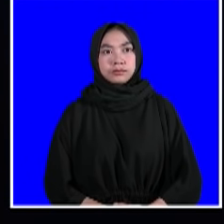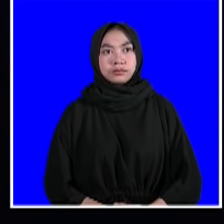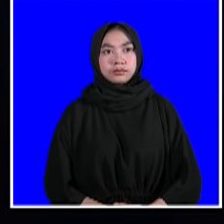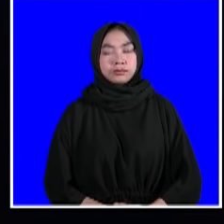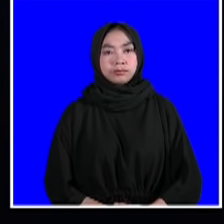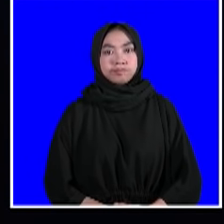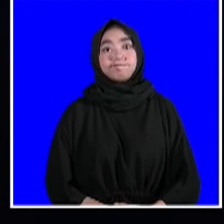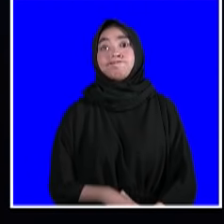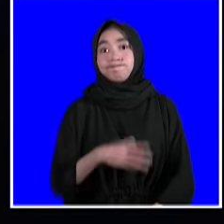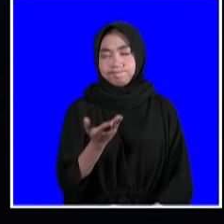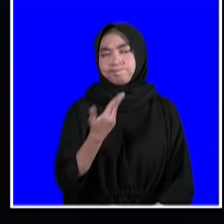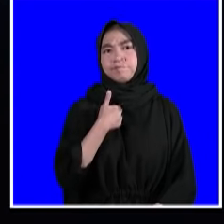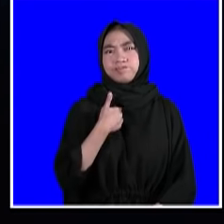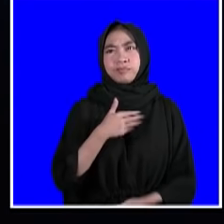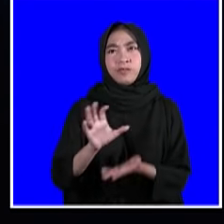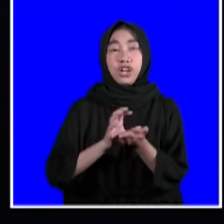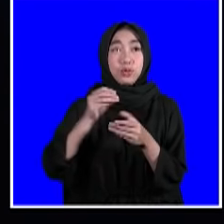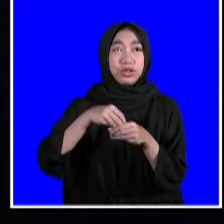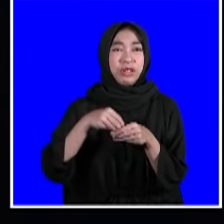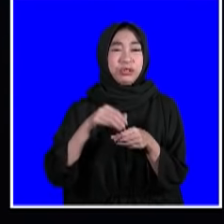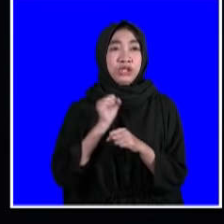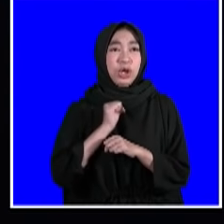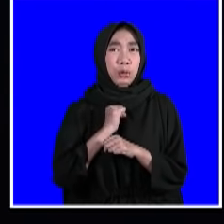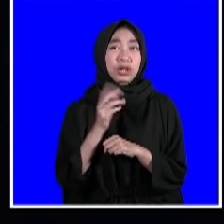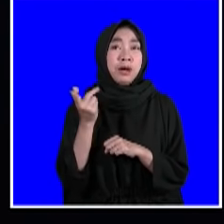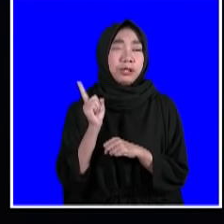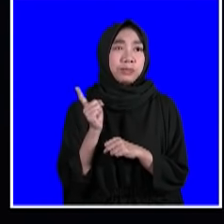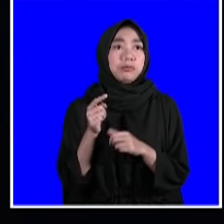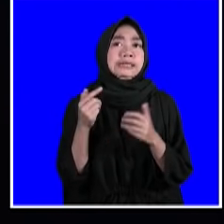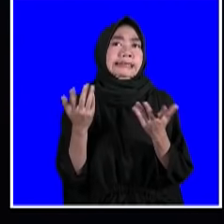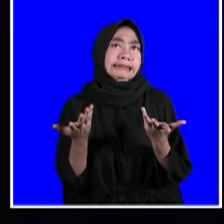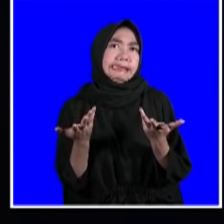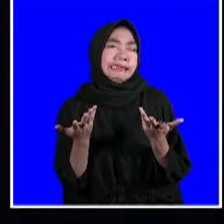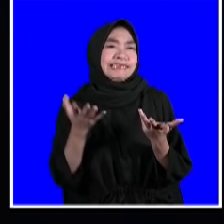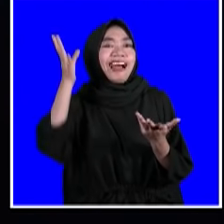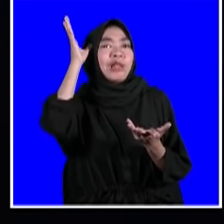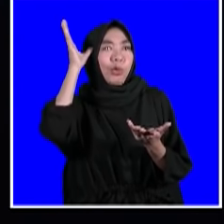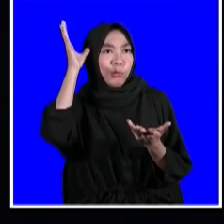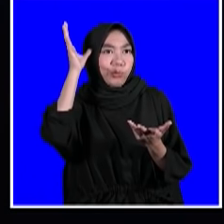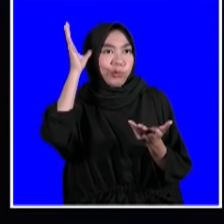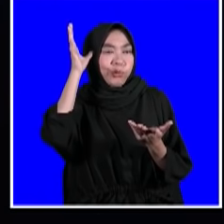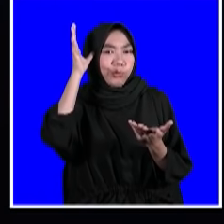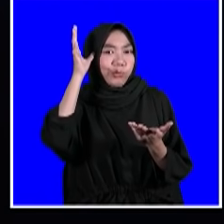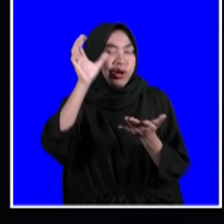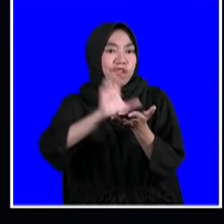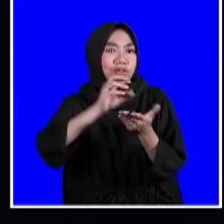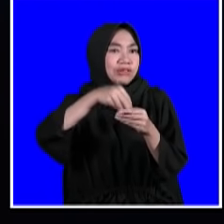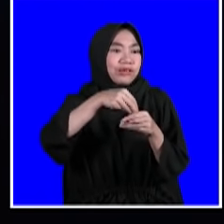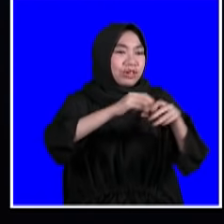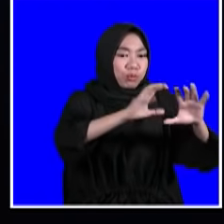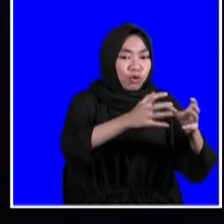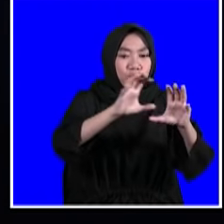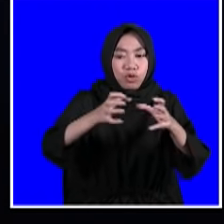Takut dalam berinvestasi biasanya disebabkan karena orang belum paham apa produk